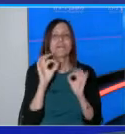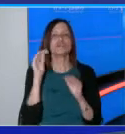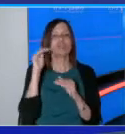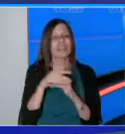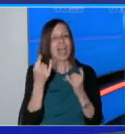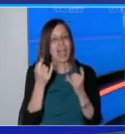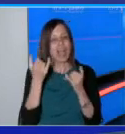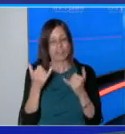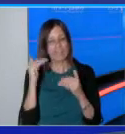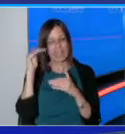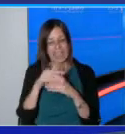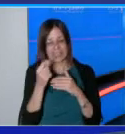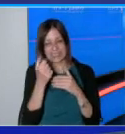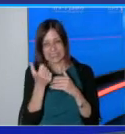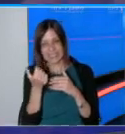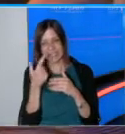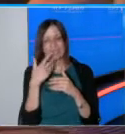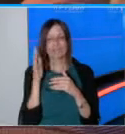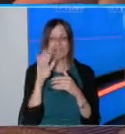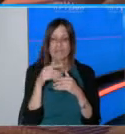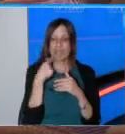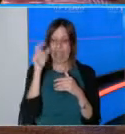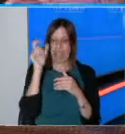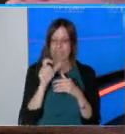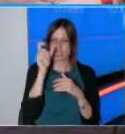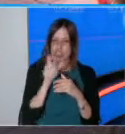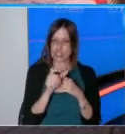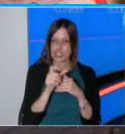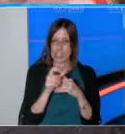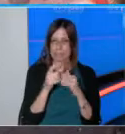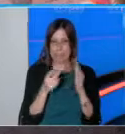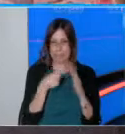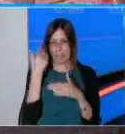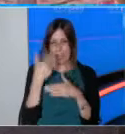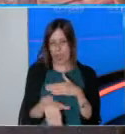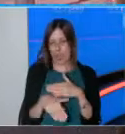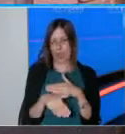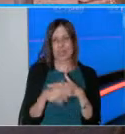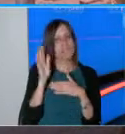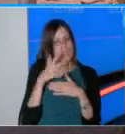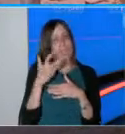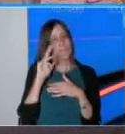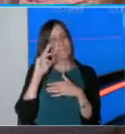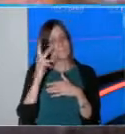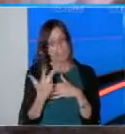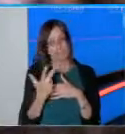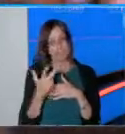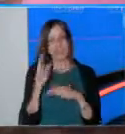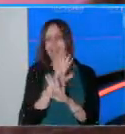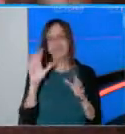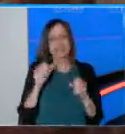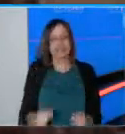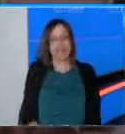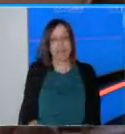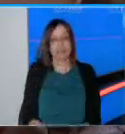עכשיו ירד קצת, ובוא נגיד עוד יותר, האנשים בגל האחרון, וגם אולי קצת בגל השלישי, אין